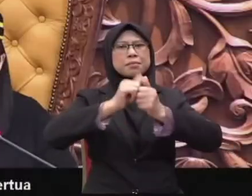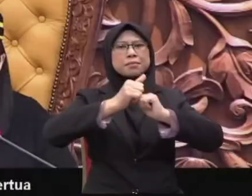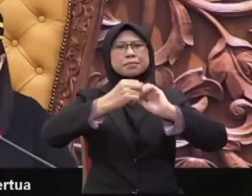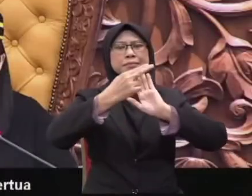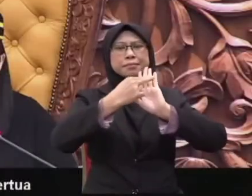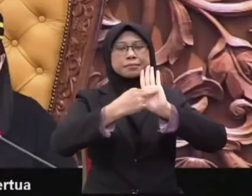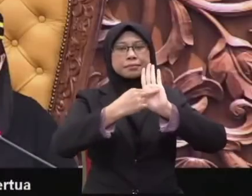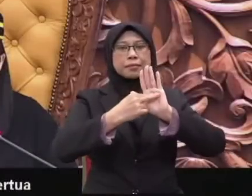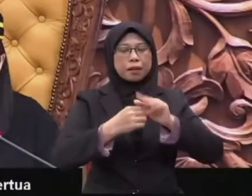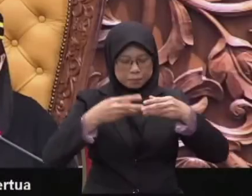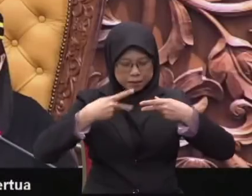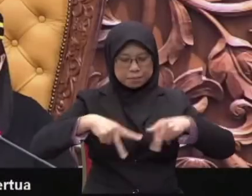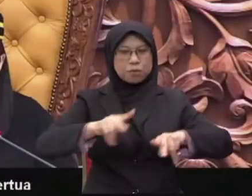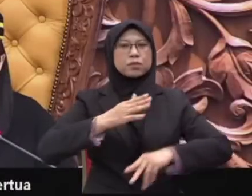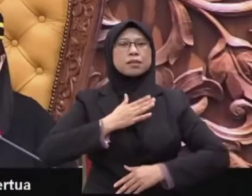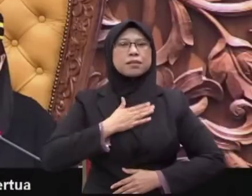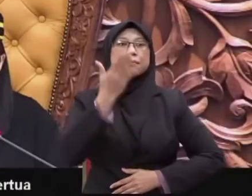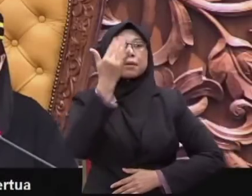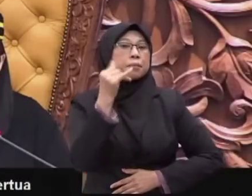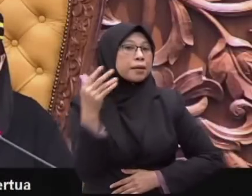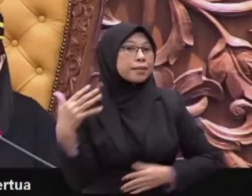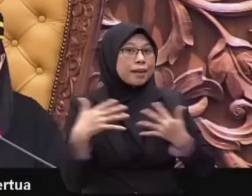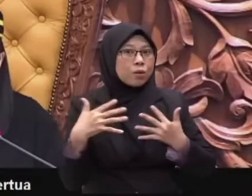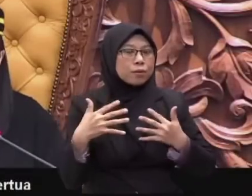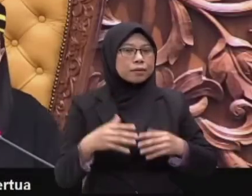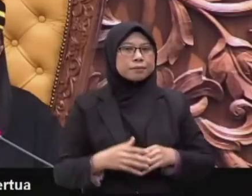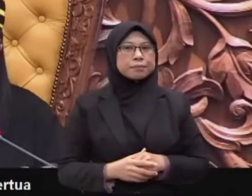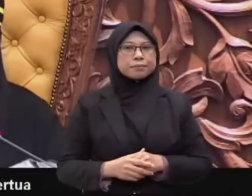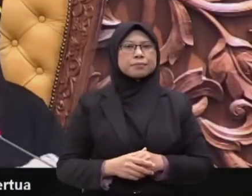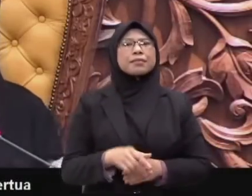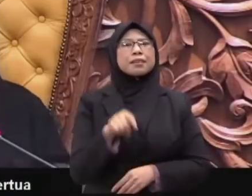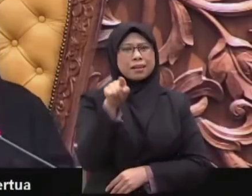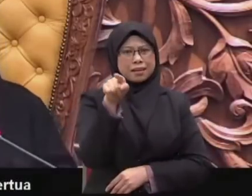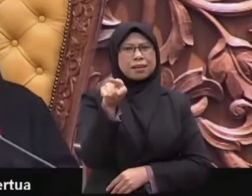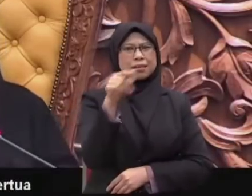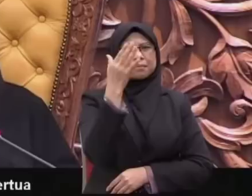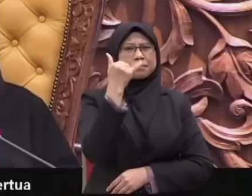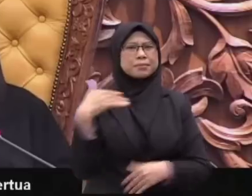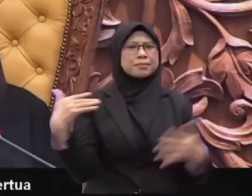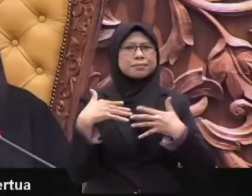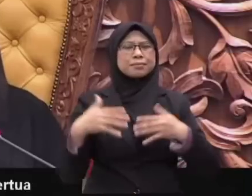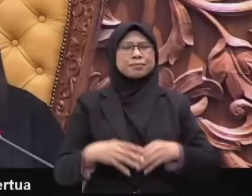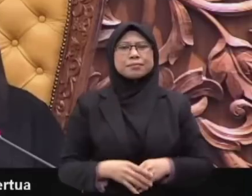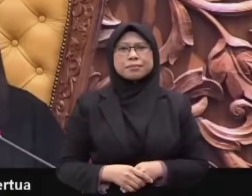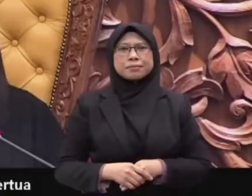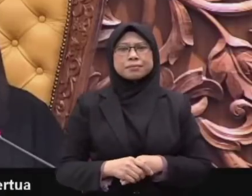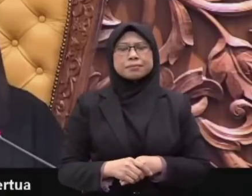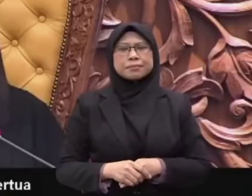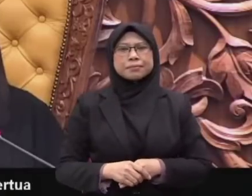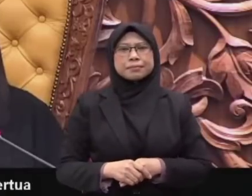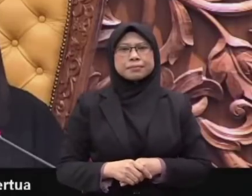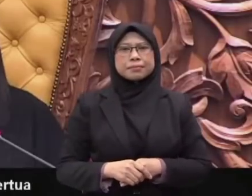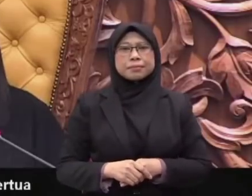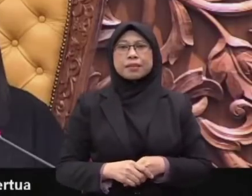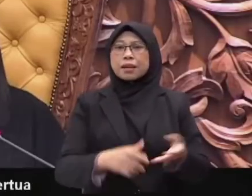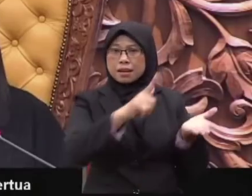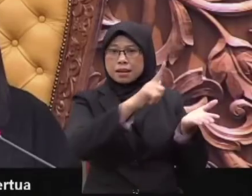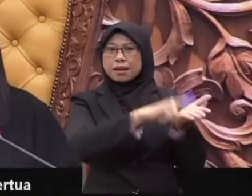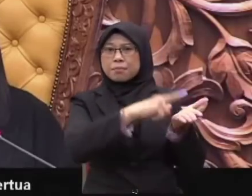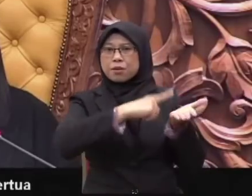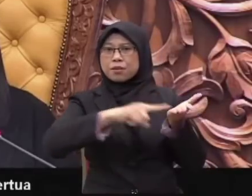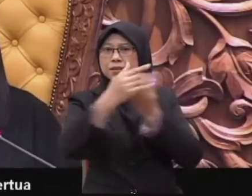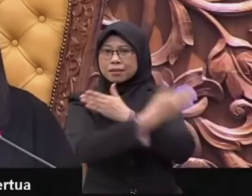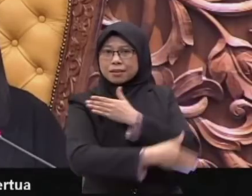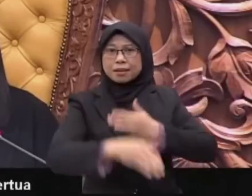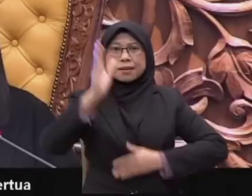Bagi peluang saya menjelaskan, mengapa takut? Kenapa takut? Mengapa takut? Kita tanya yang berhormat. Laporan audit